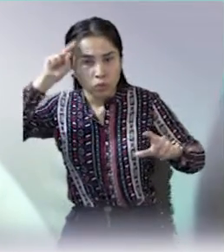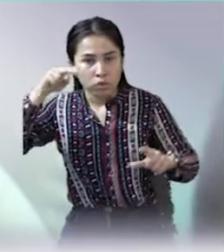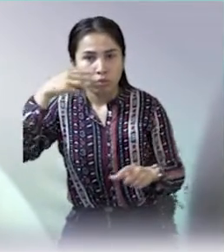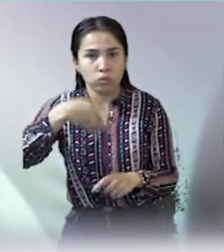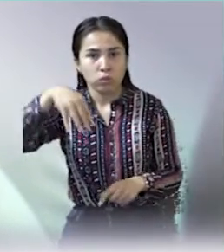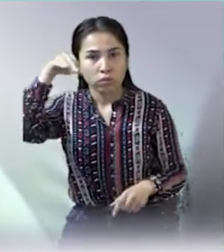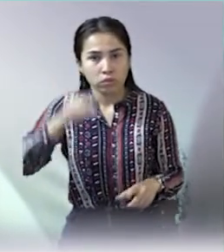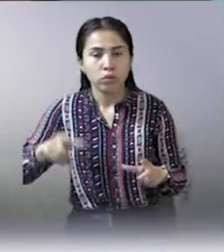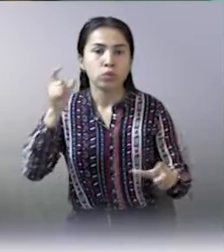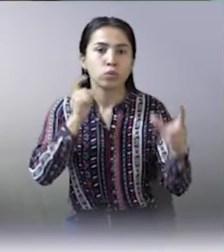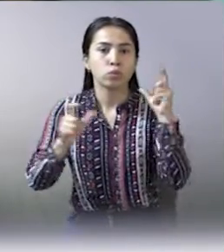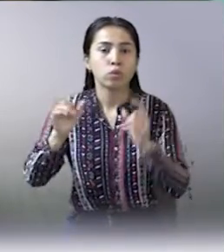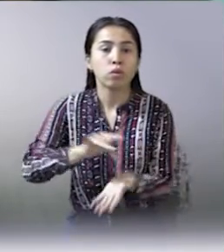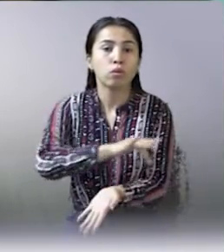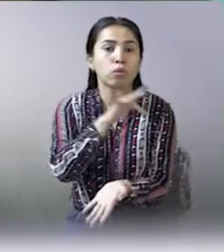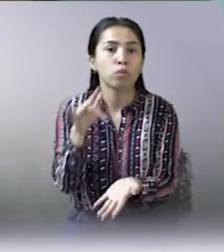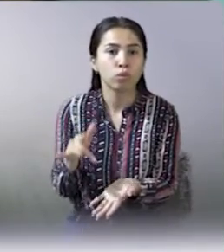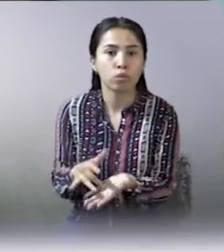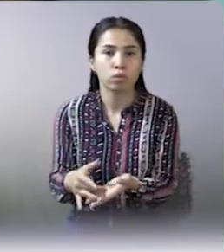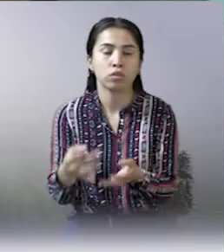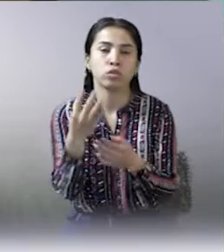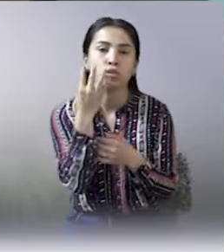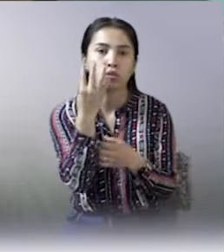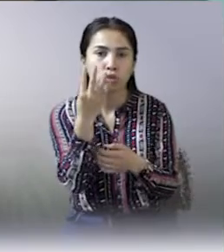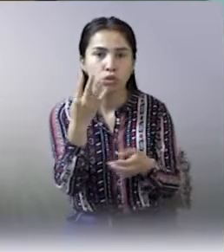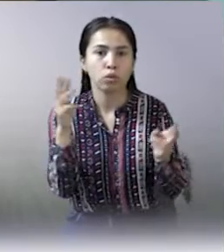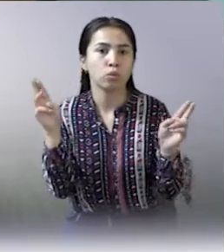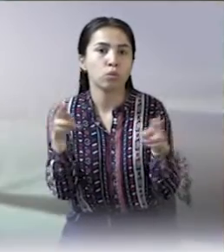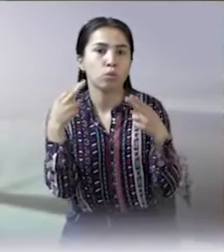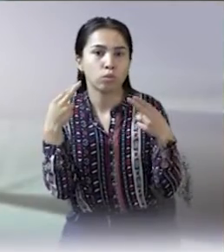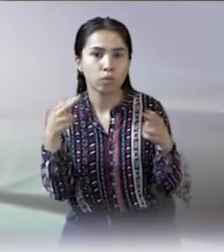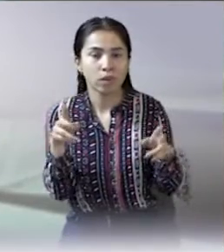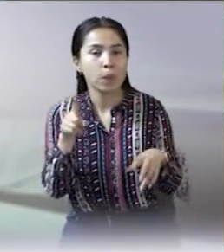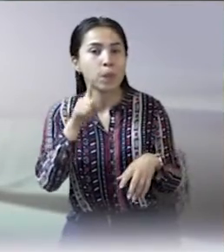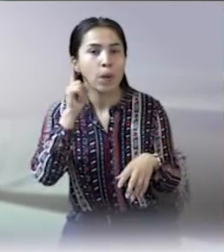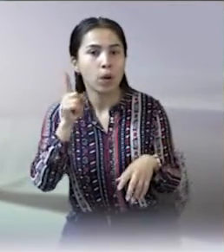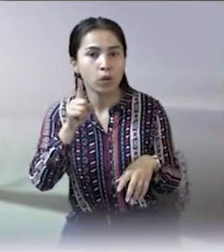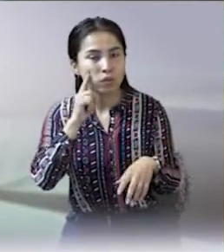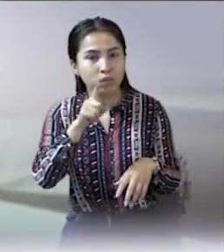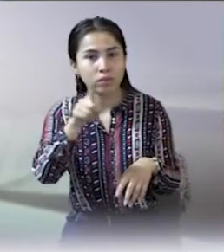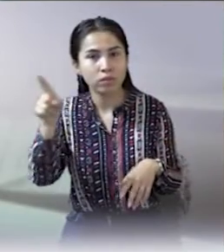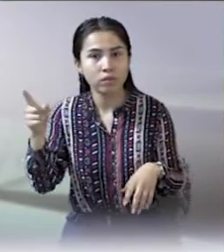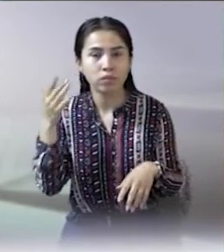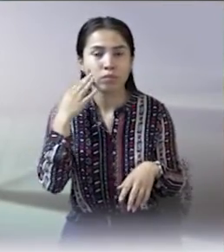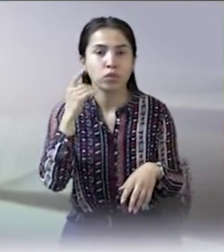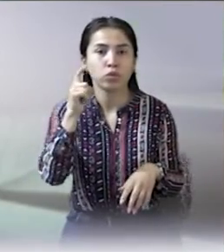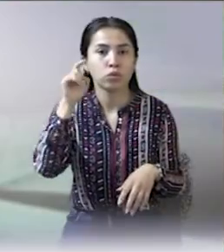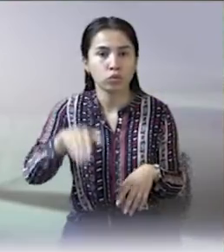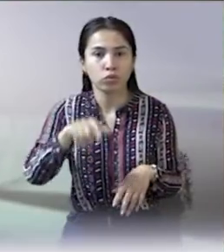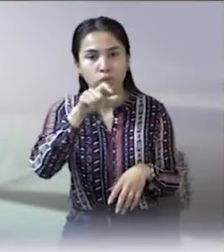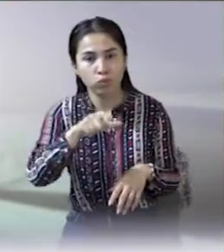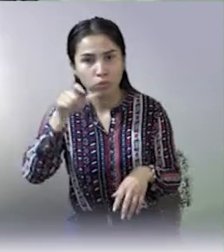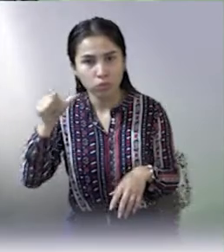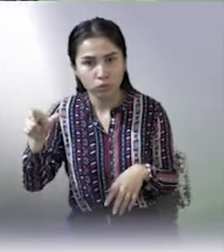40 тысяч студентов, а в городе работают всего 4 дворовых клуба. Для молодежи с общей численностью более 100 тысяч человек